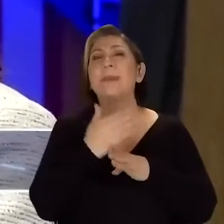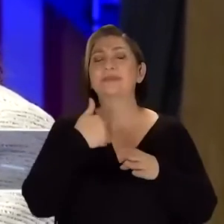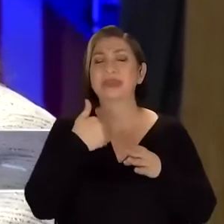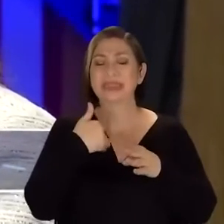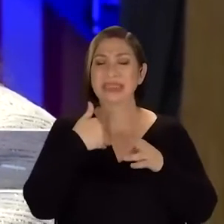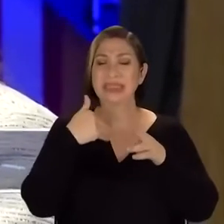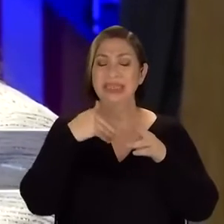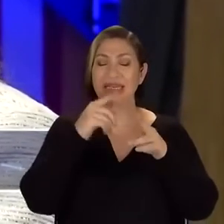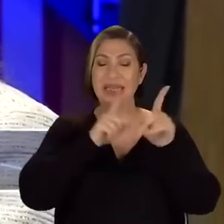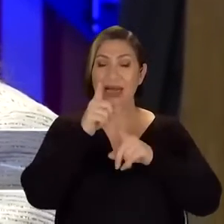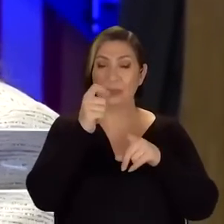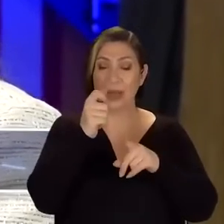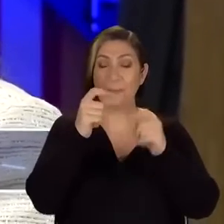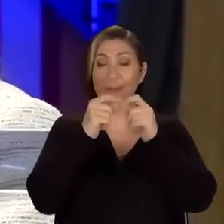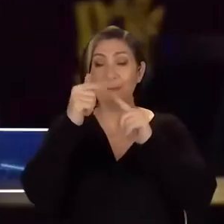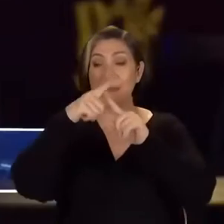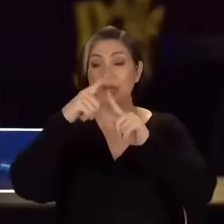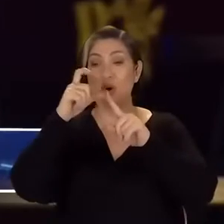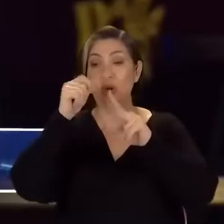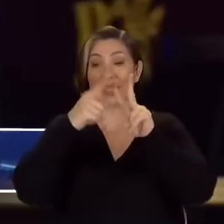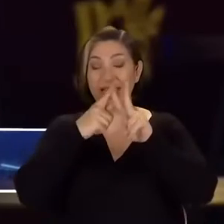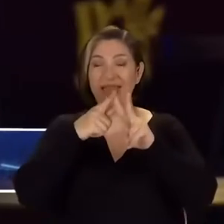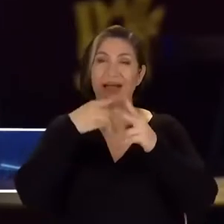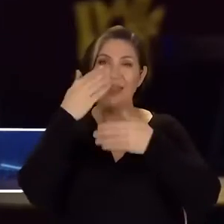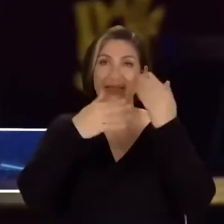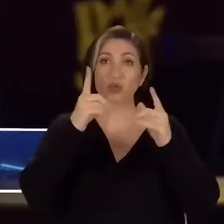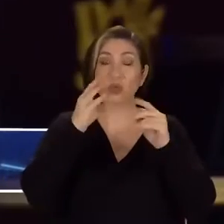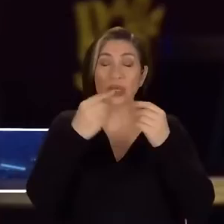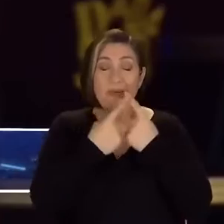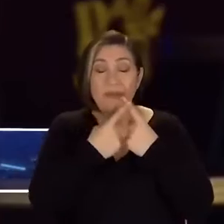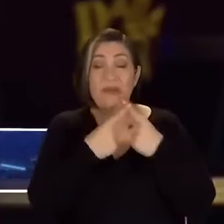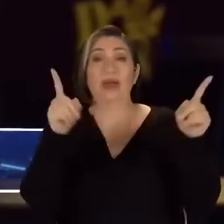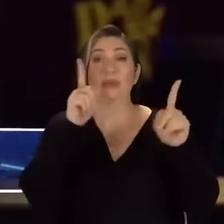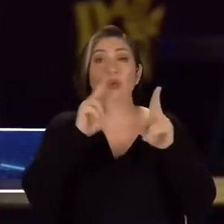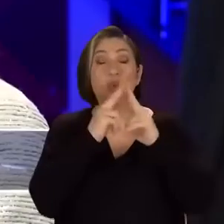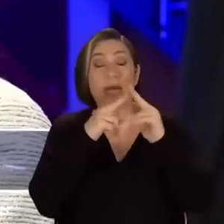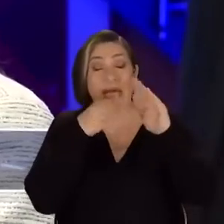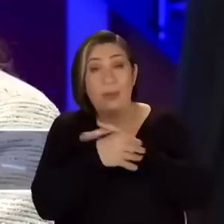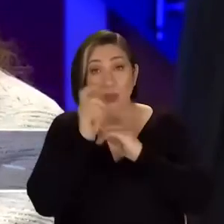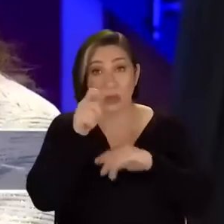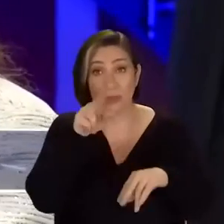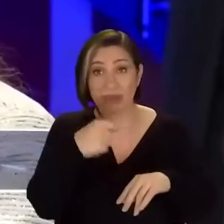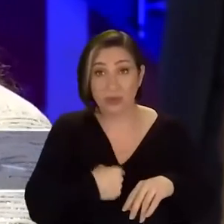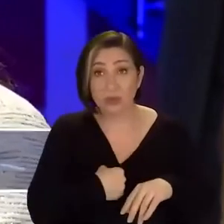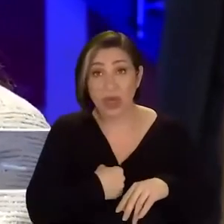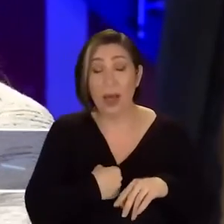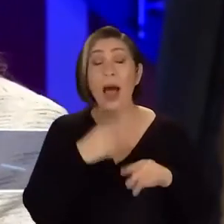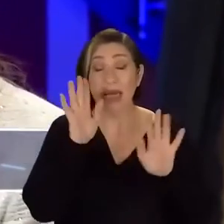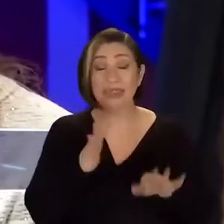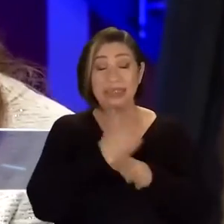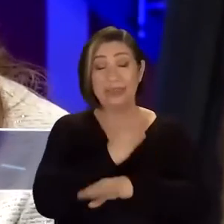kripto paralardan veya Bitcoin'den bahsettiğimizde çok böyle dijital bir dünyaya girmek zorunda gibi hissediyoruz ya. Aslında